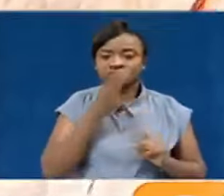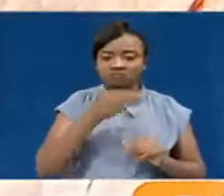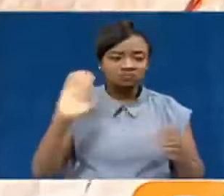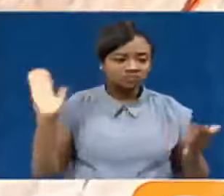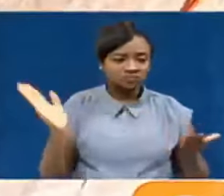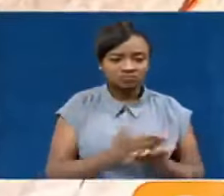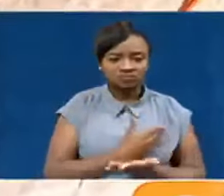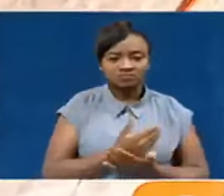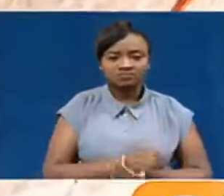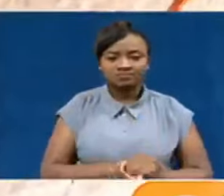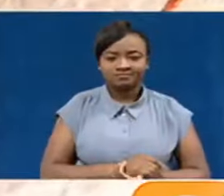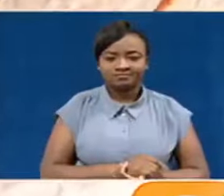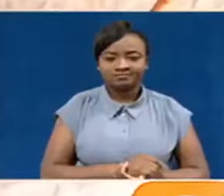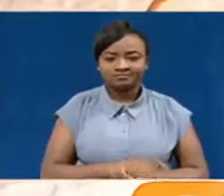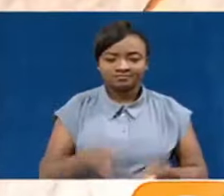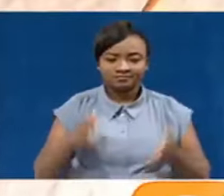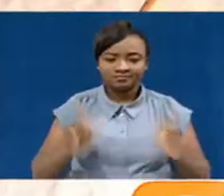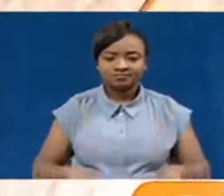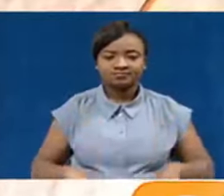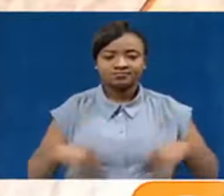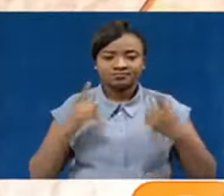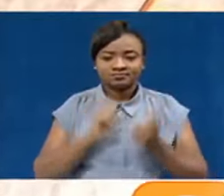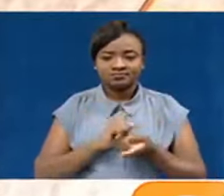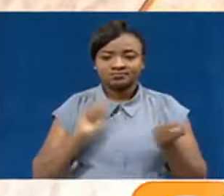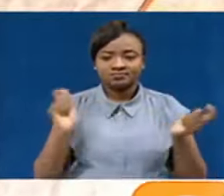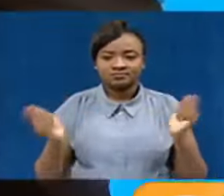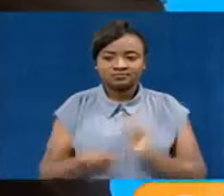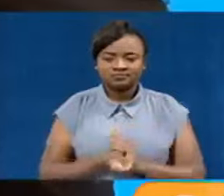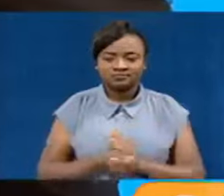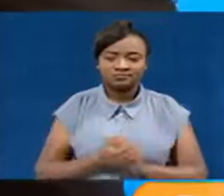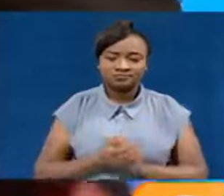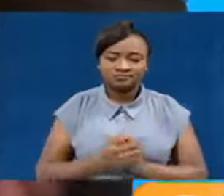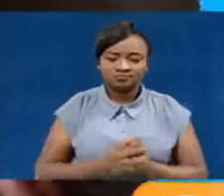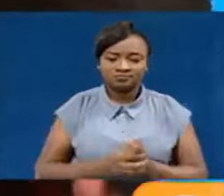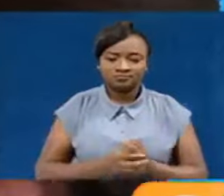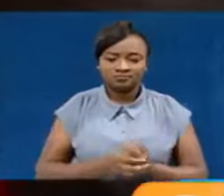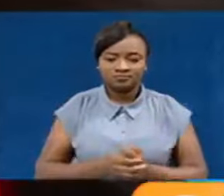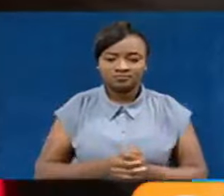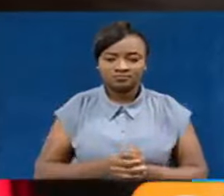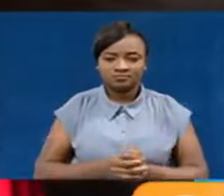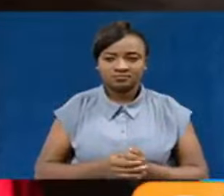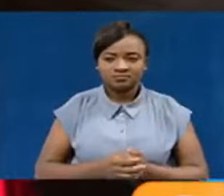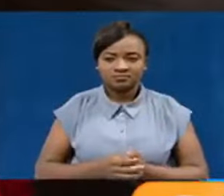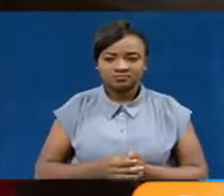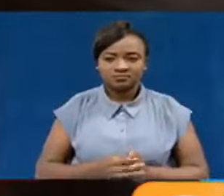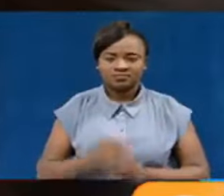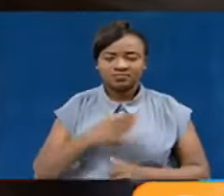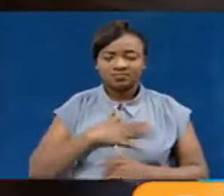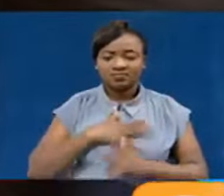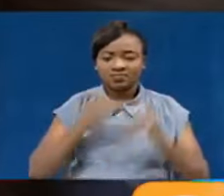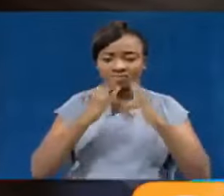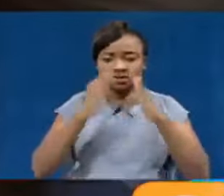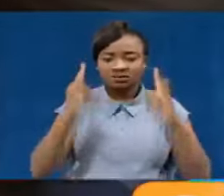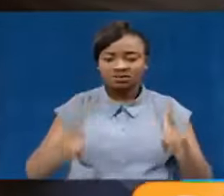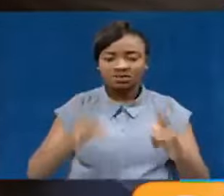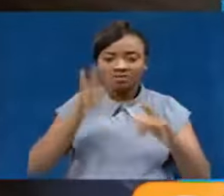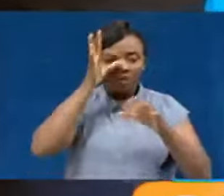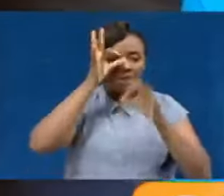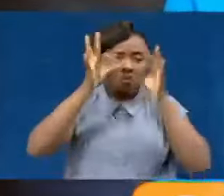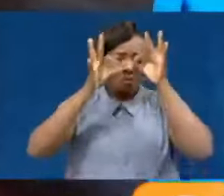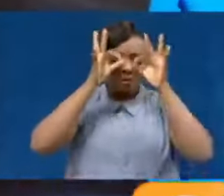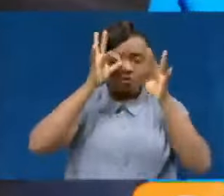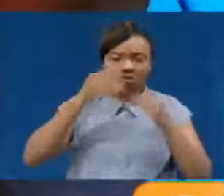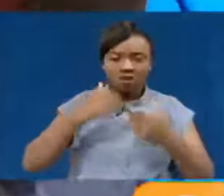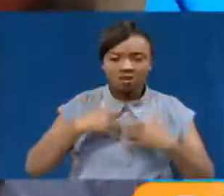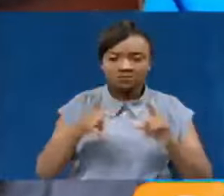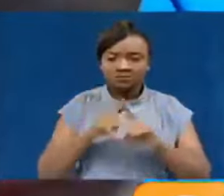maji. Maisha yakageuka kuwa ya uchochole. Hema ameshatoboka toboka. Na mali sisi tunalala ni hapa.